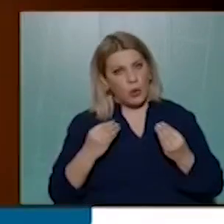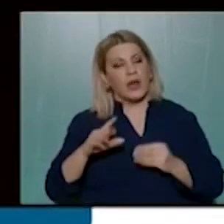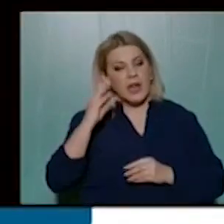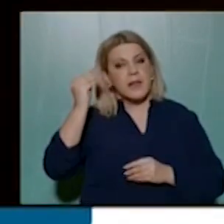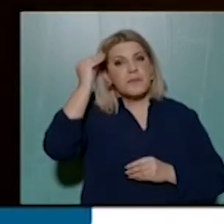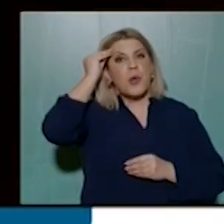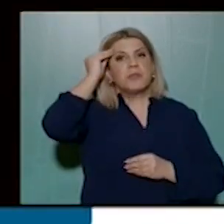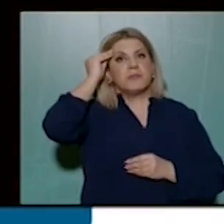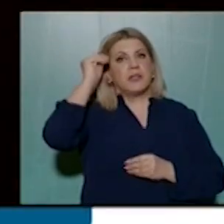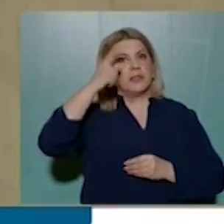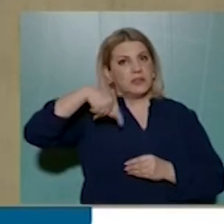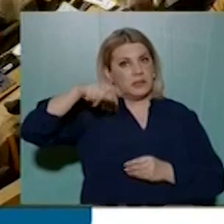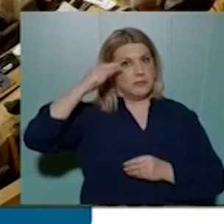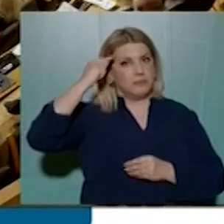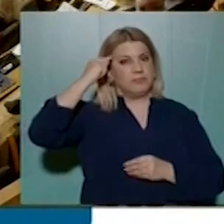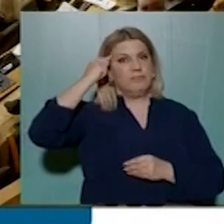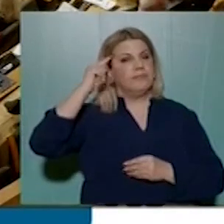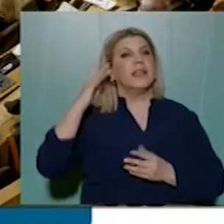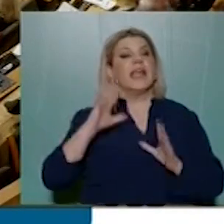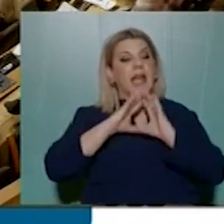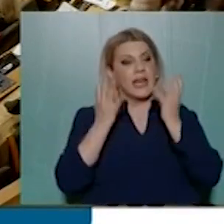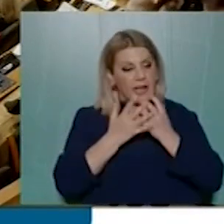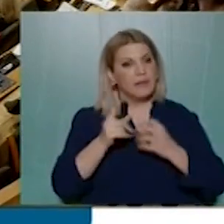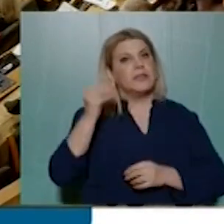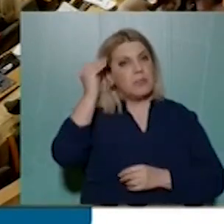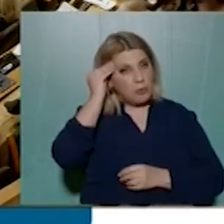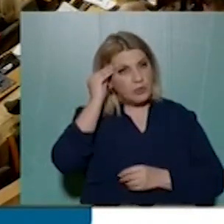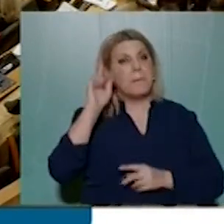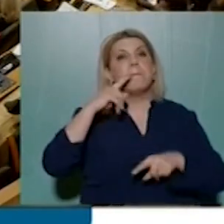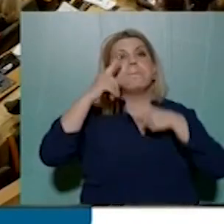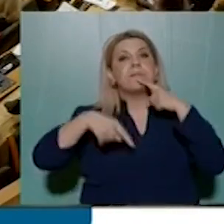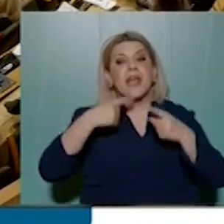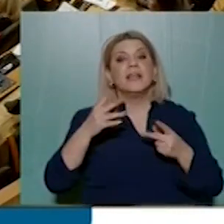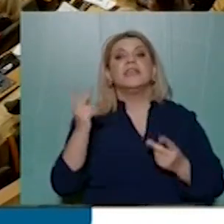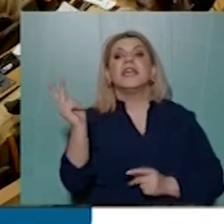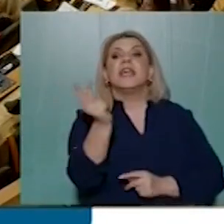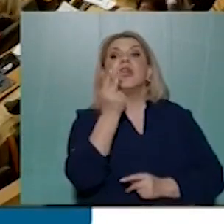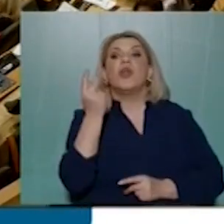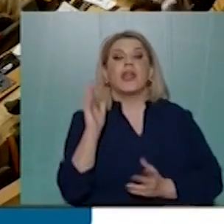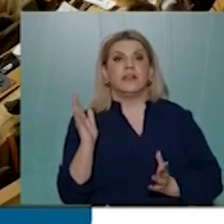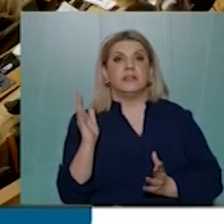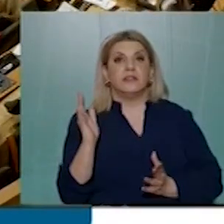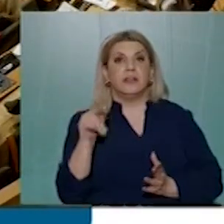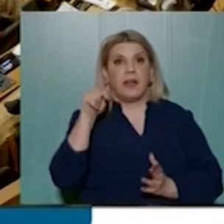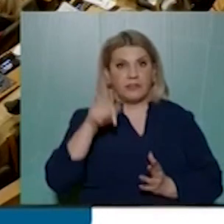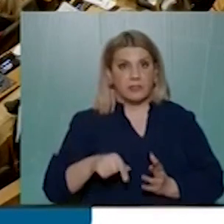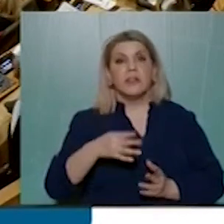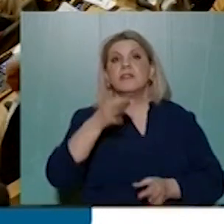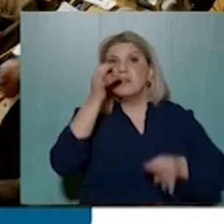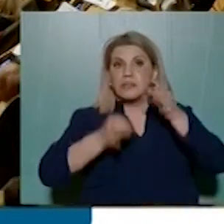υπόψη μας όλοι και γενικώς να παίρνουμε υπόψη μας σε ποιες συνθήκες κοινωνικές καλούμαστε εμείς εδώ να